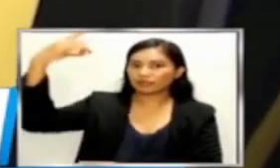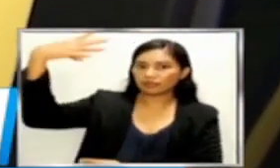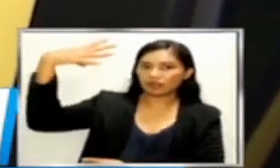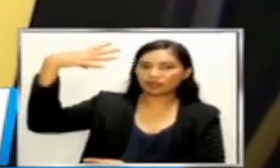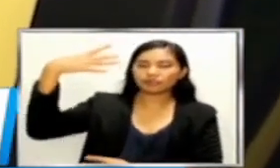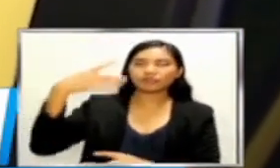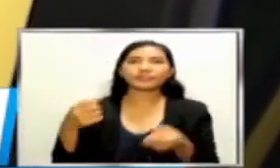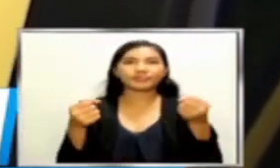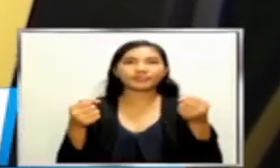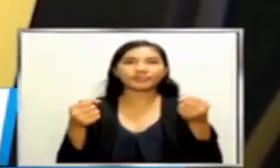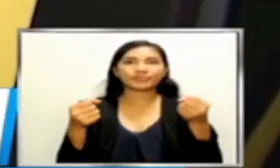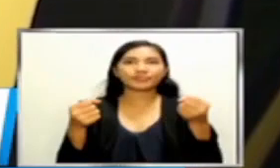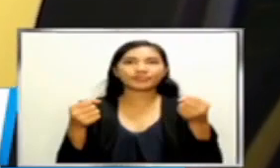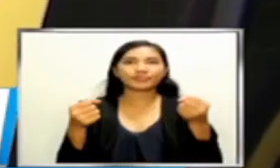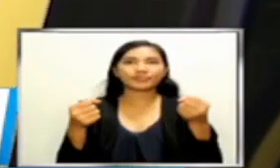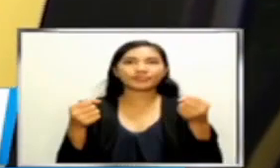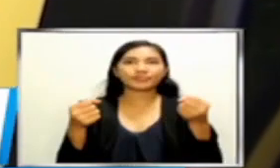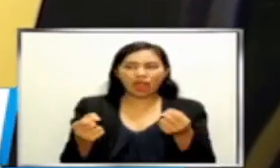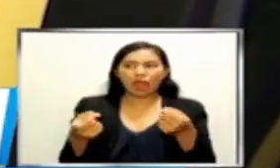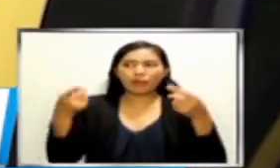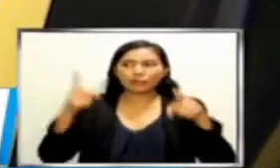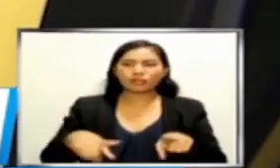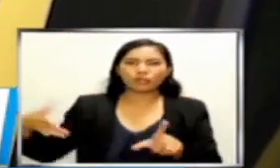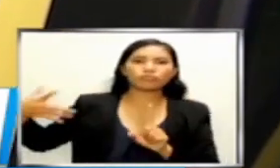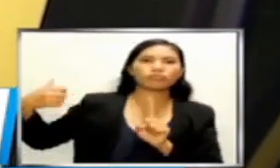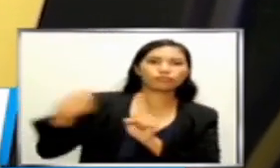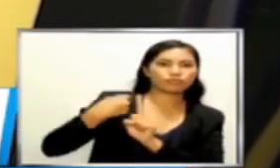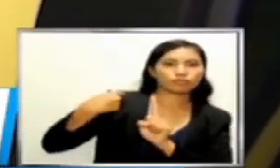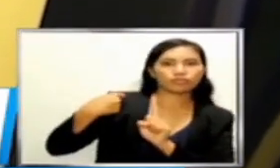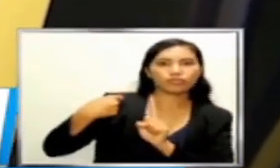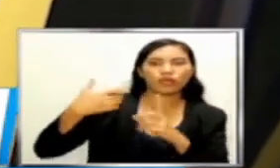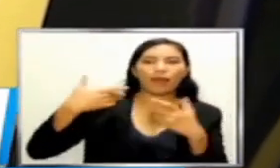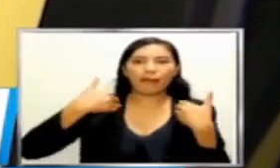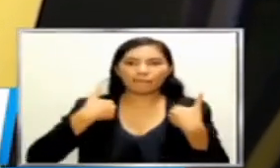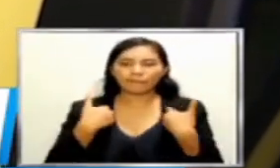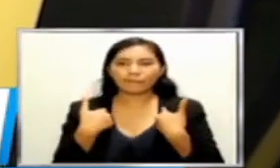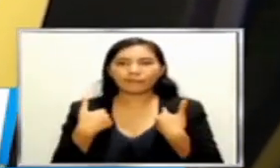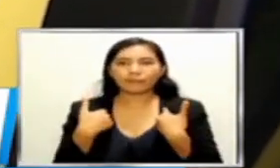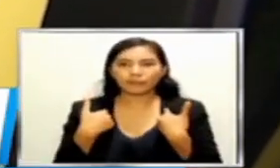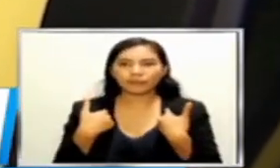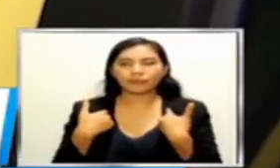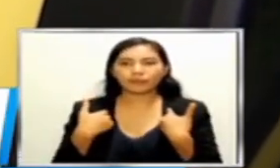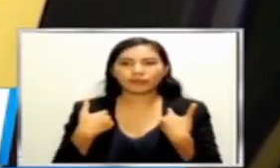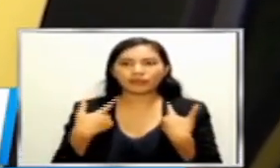. Bigla na lang may tumama sa likod ko. Tapos ayun, ang lakas.